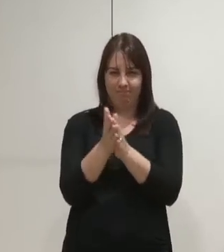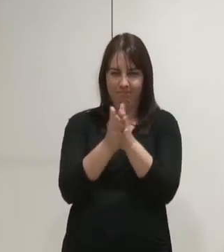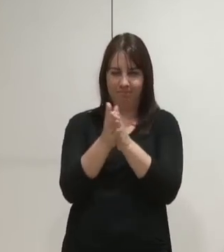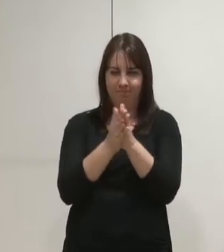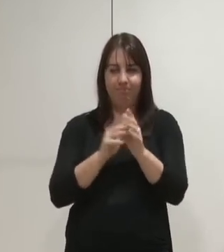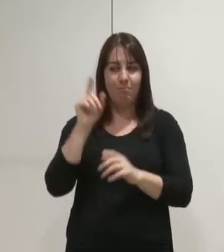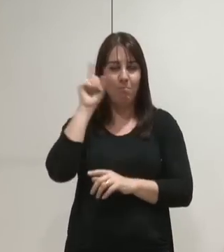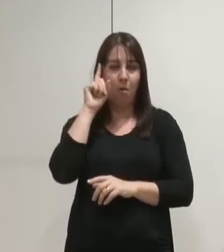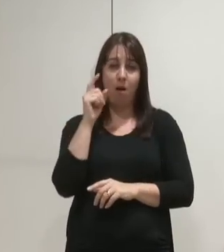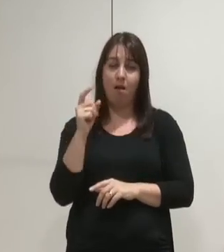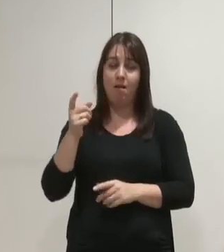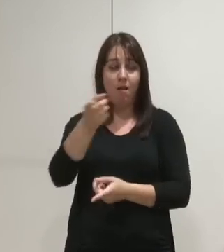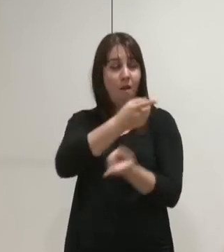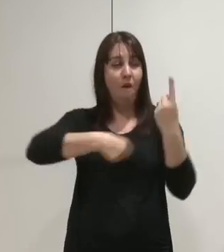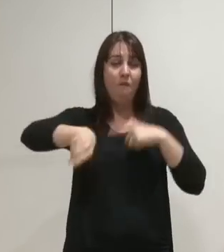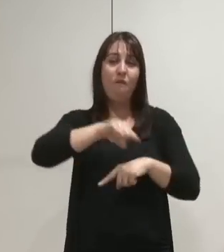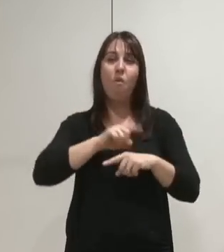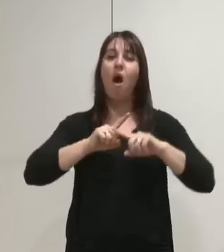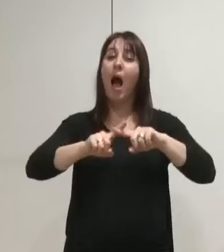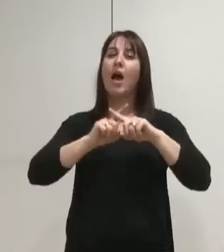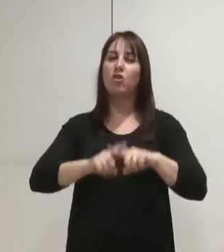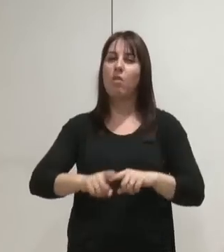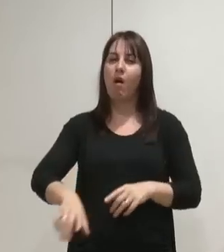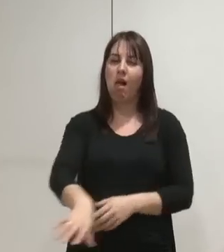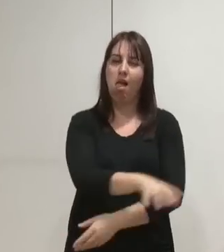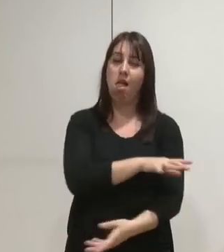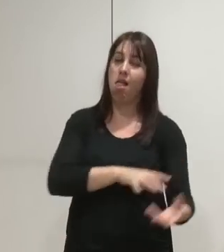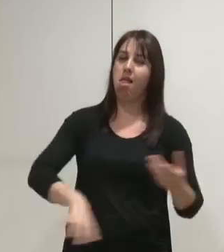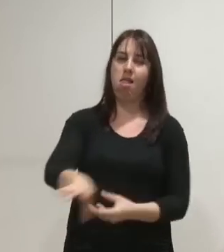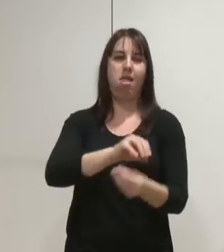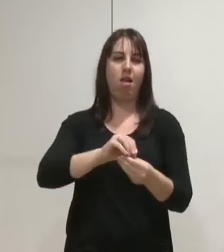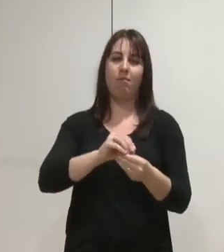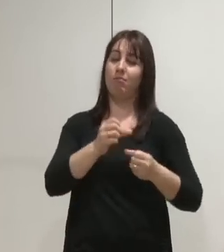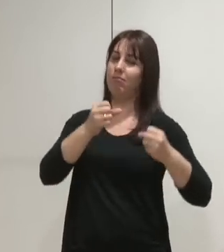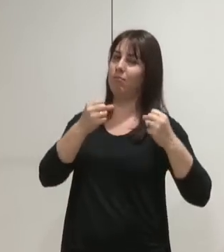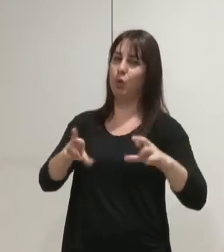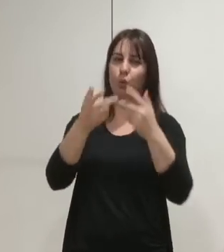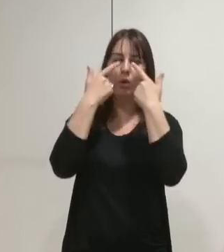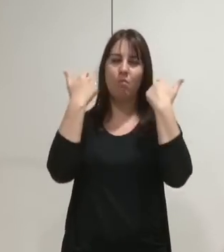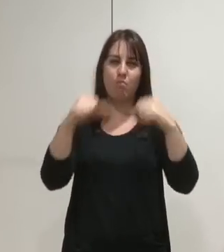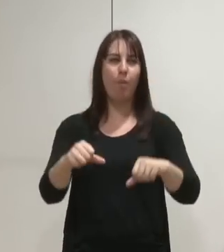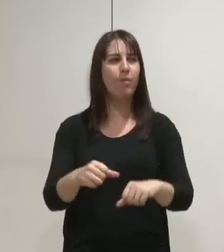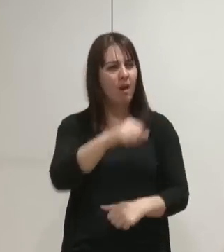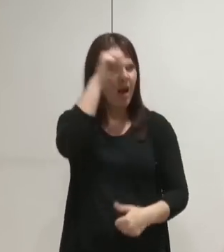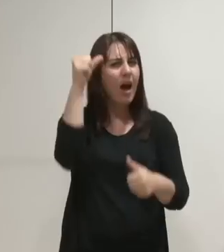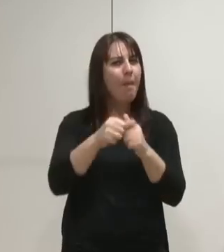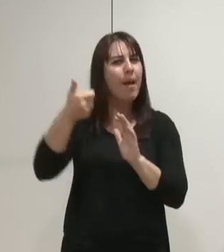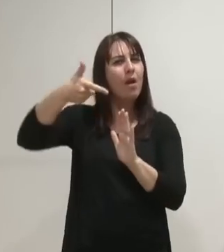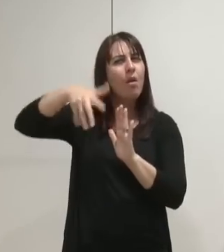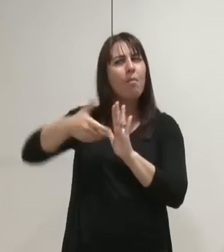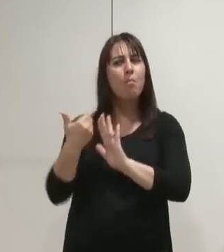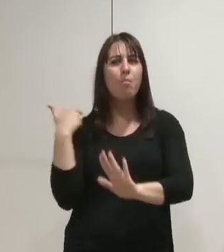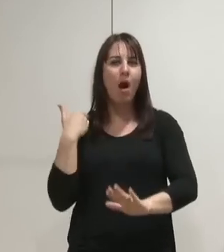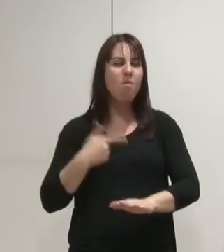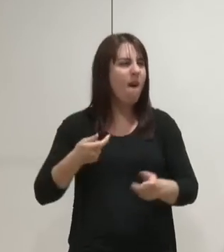passep que vous avez dû faire pour argumenter le contenu de cette délibération je vous avais titillé il y a quelques mois pour savoir comment vous